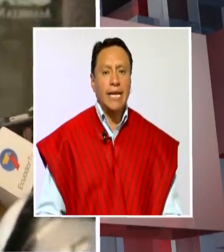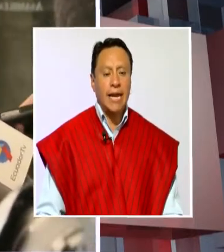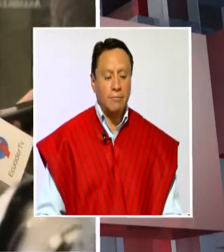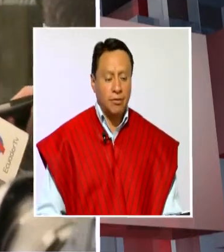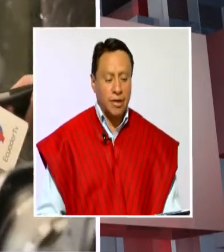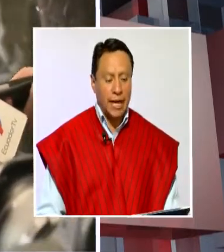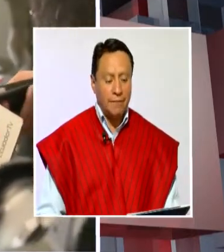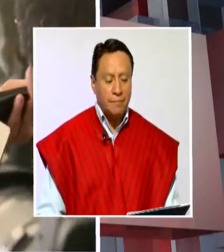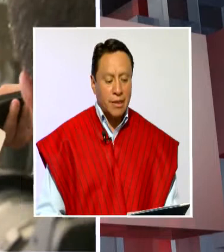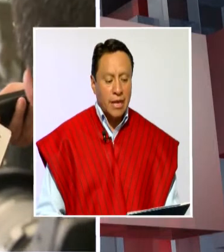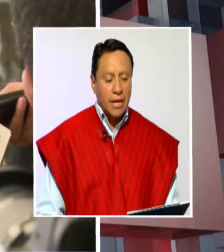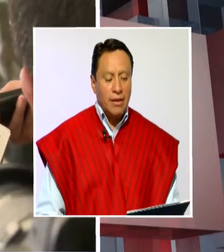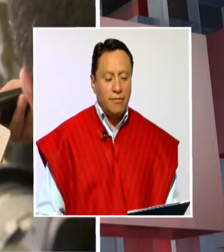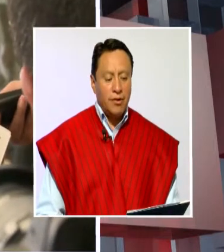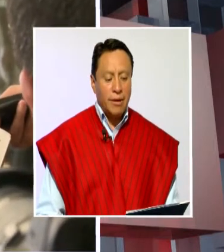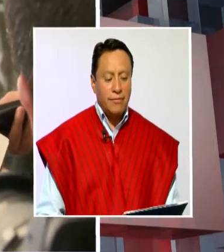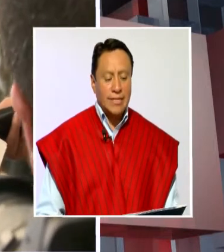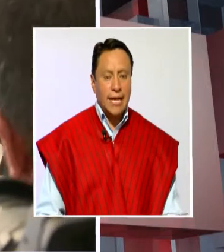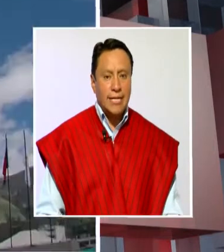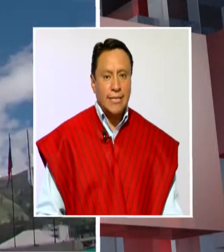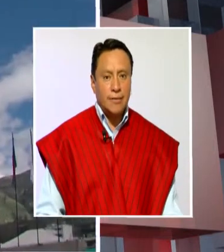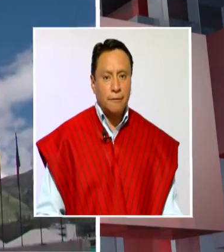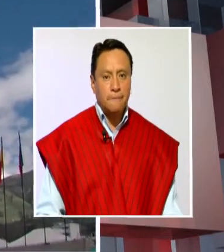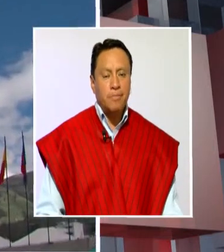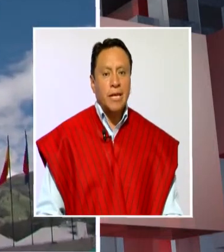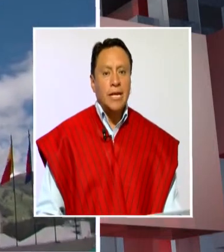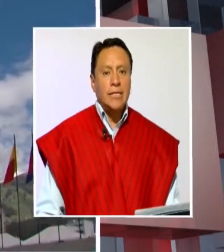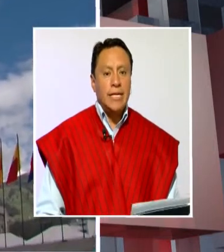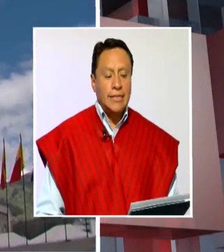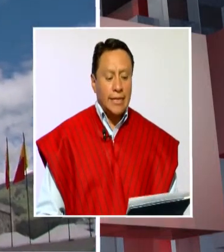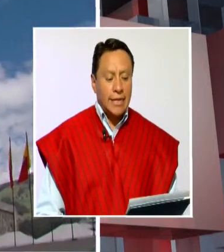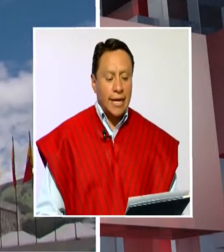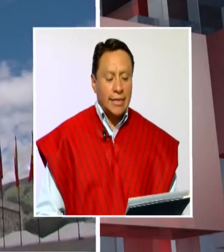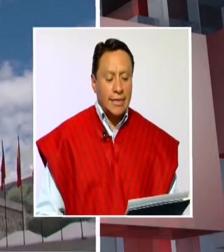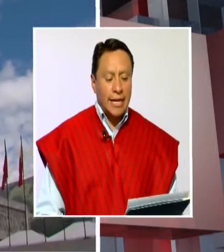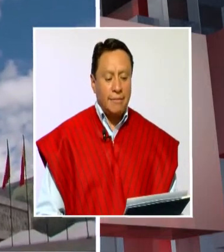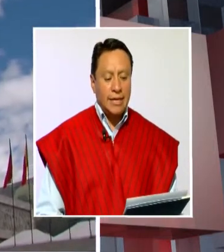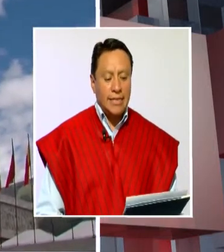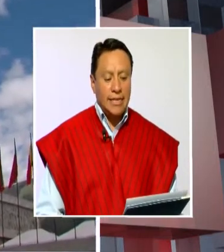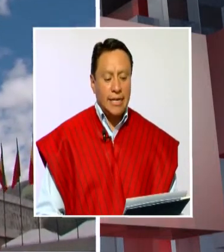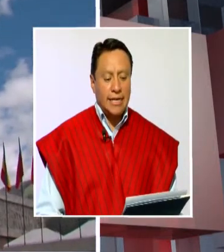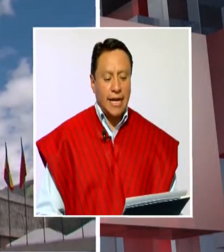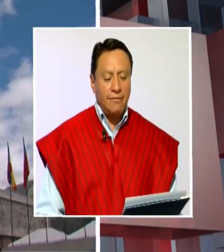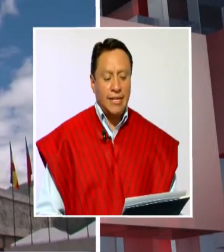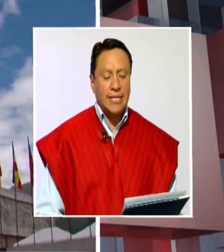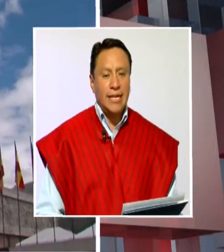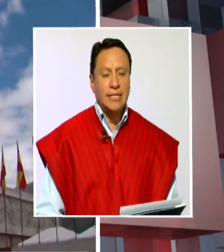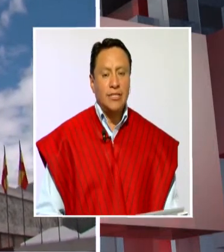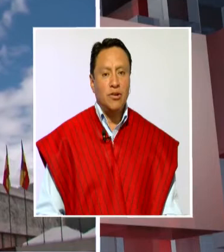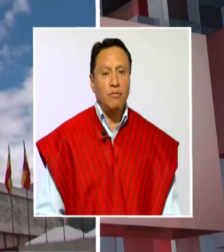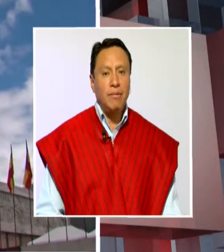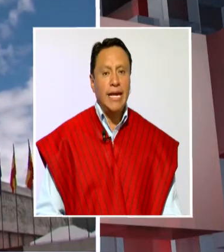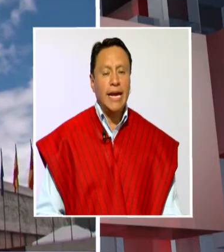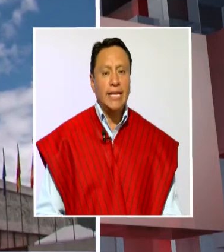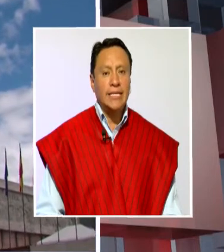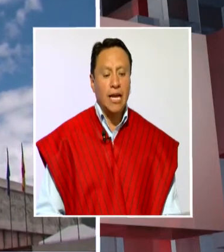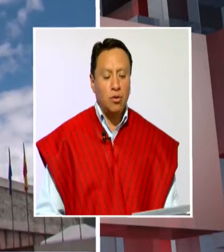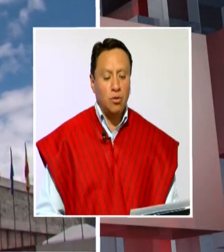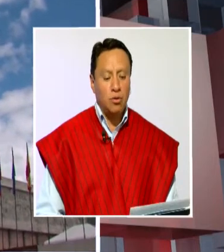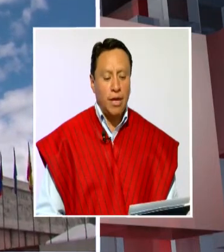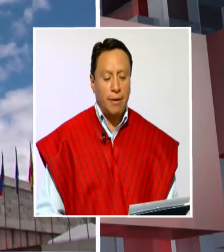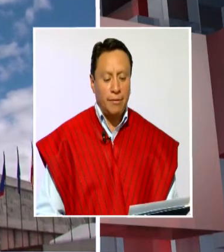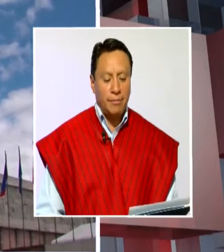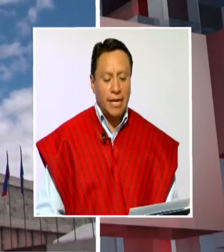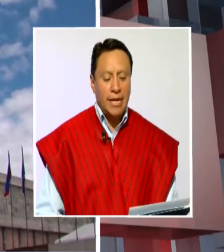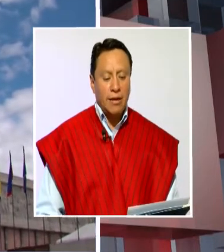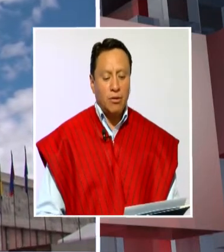wasiman chayamurka. Informe fiscalización. Shinayati kashna ima shina yakai fiscalización mingarishka